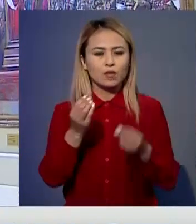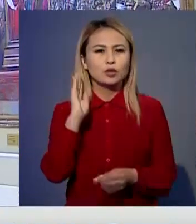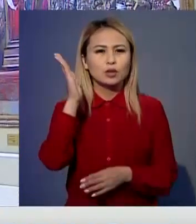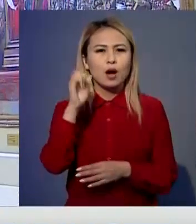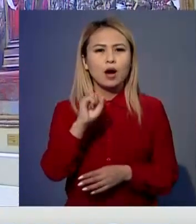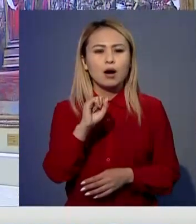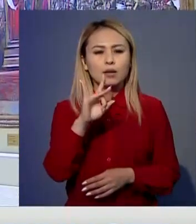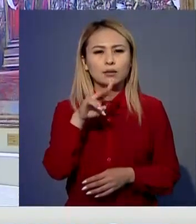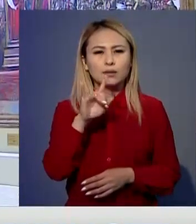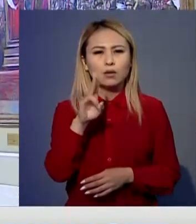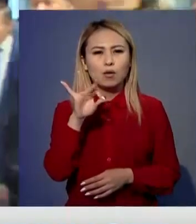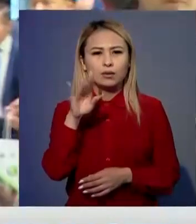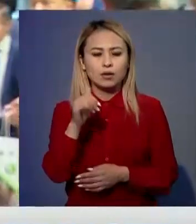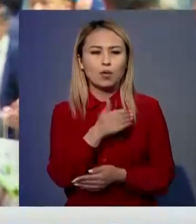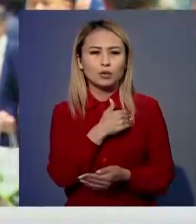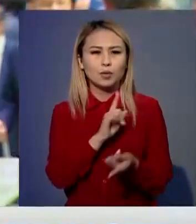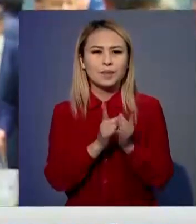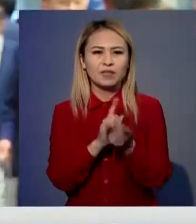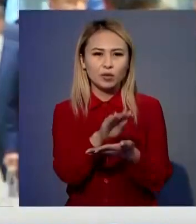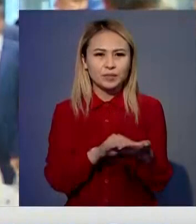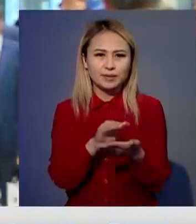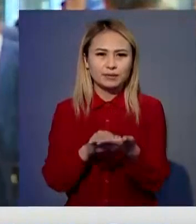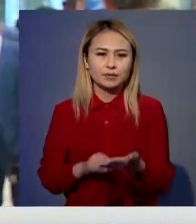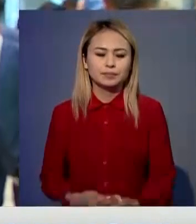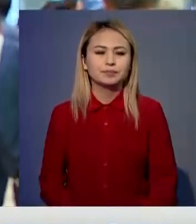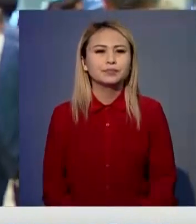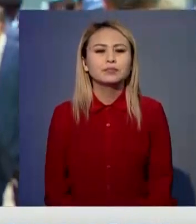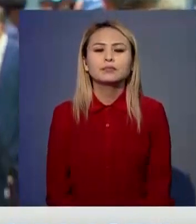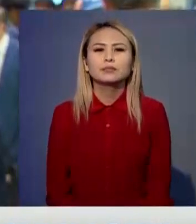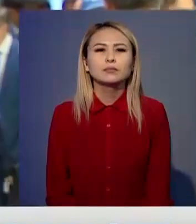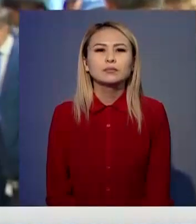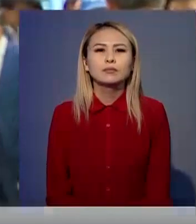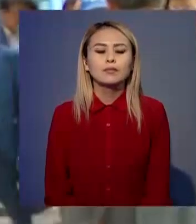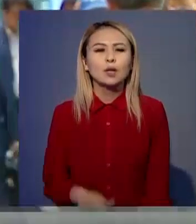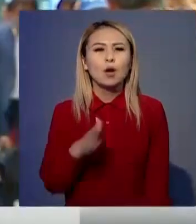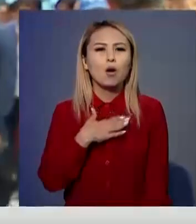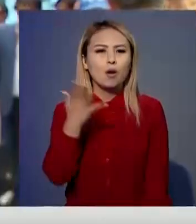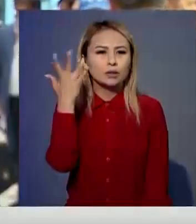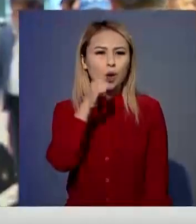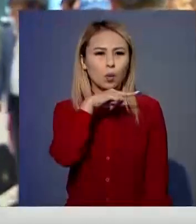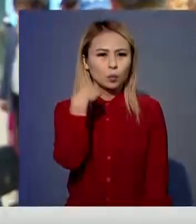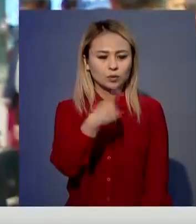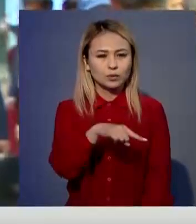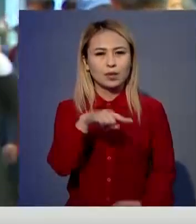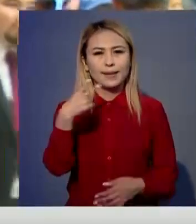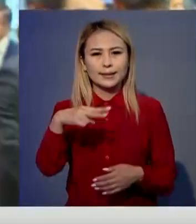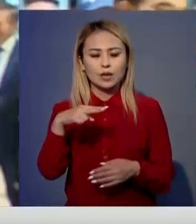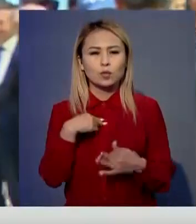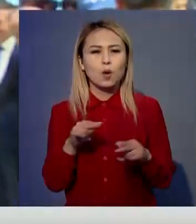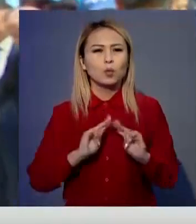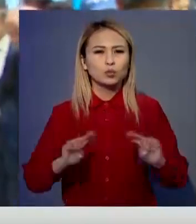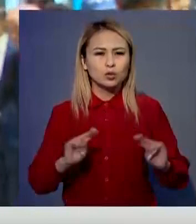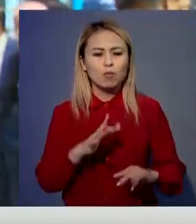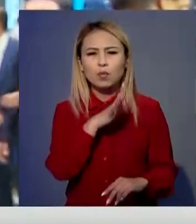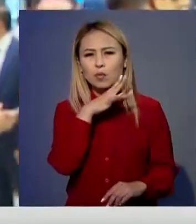орда» романын аударуға ниетті. Когда я привел кочевников. Мен орыс әдебиетінен сабақ беремін. Көптеген жазушыларды